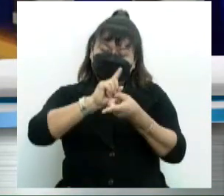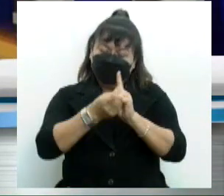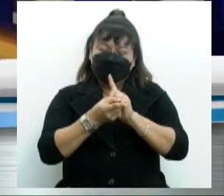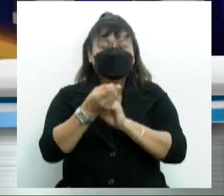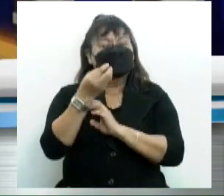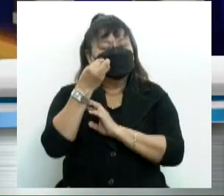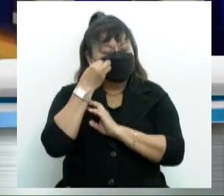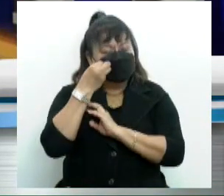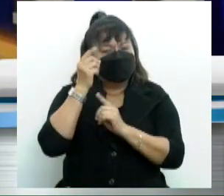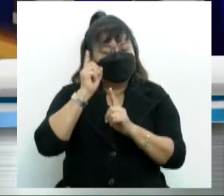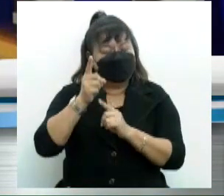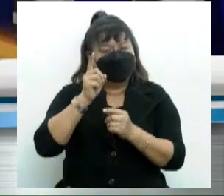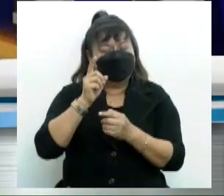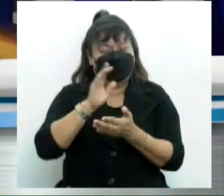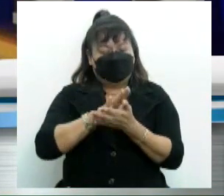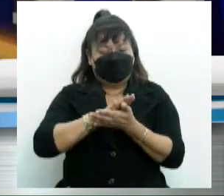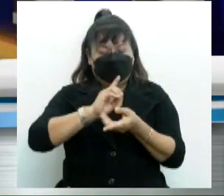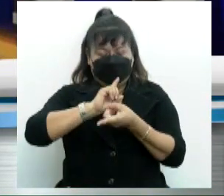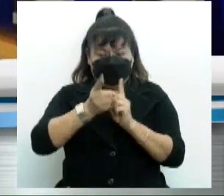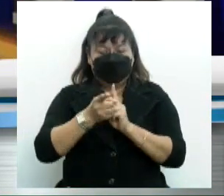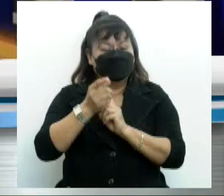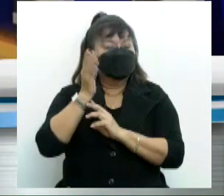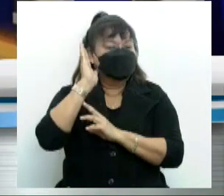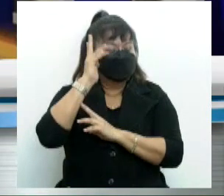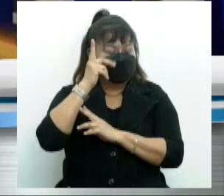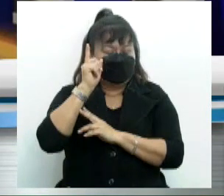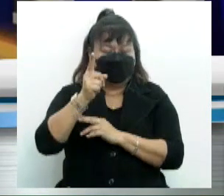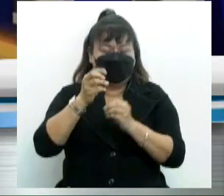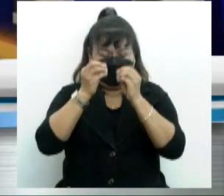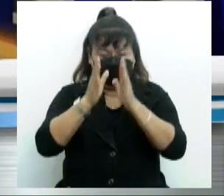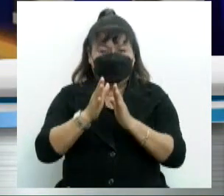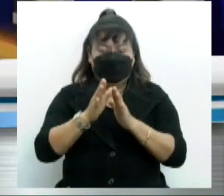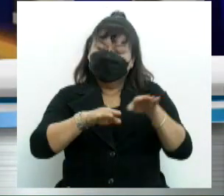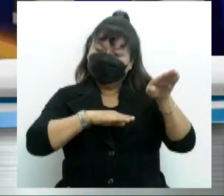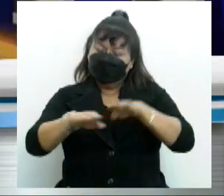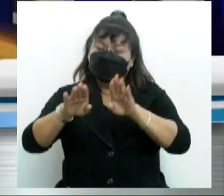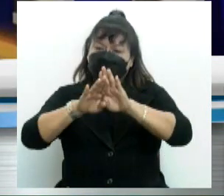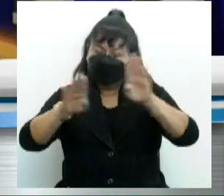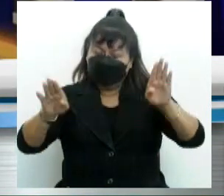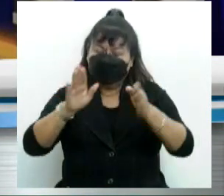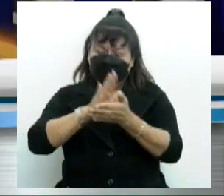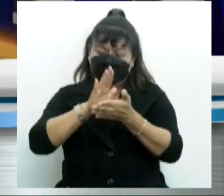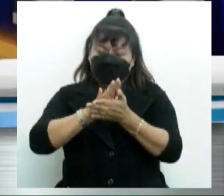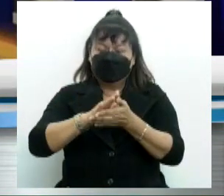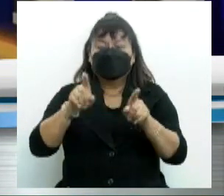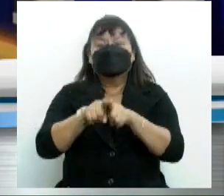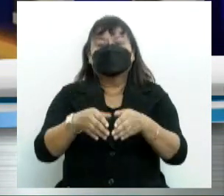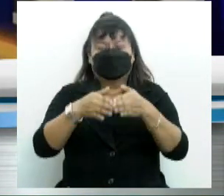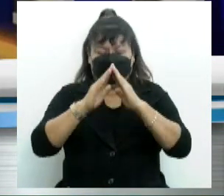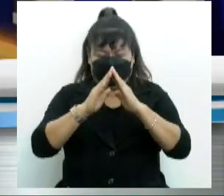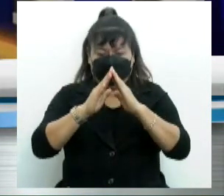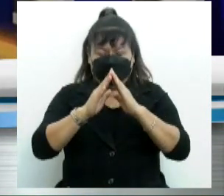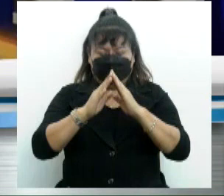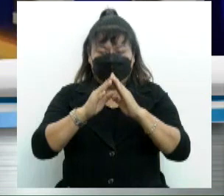โรงเรียนเปลี่ยนพ่อแม่เป็นครูเมื่อเปิดโรงเรียนเราก็พร้อมที่จะเปิดโรงเรียนให้เป็นบ้านปรับพฤติกรรมของเราเป็นพ่อแม่